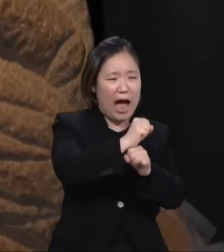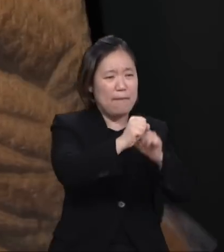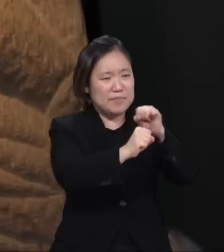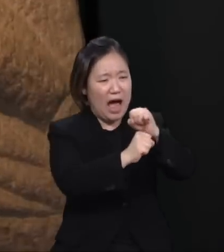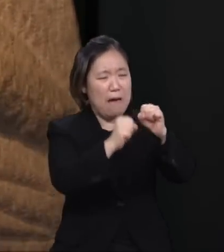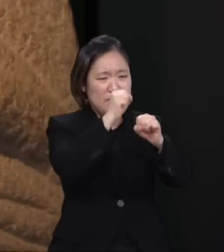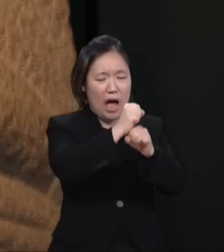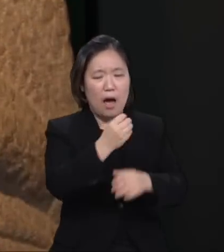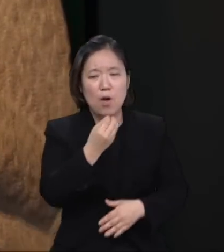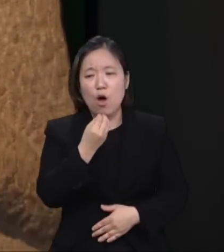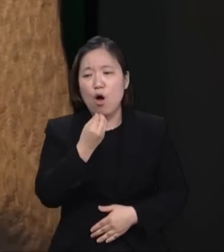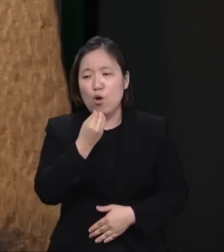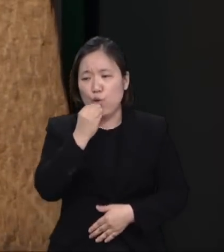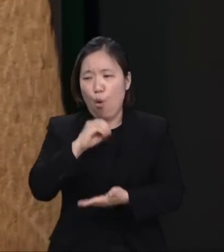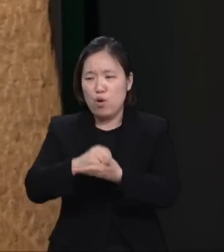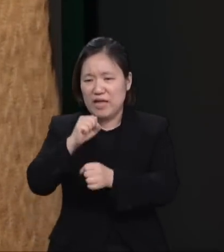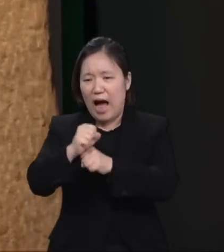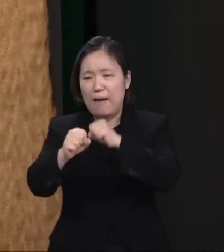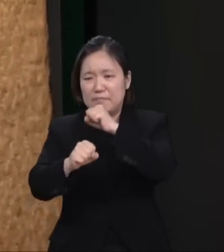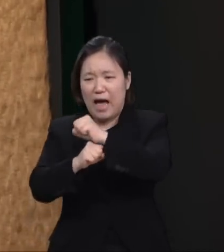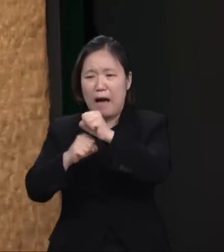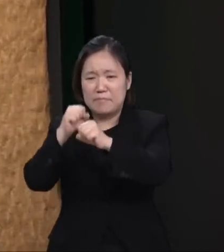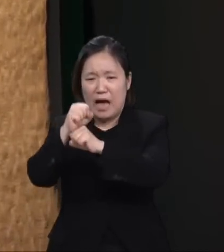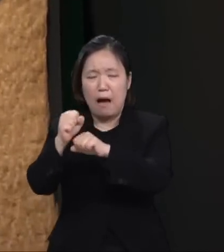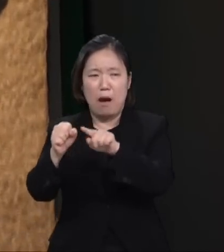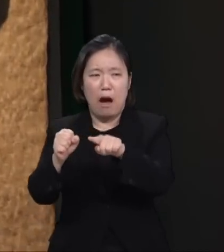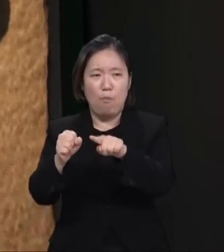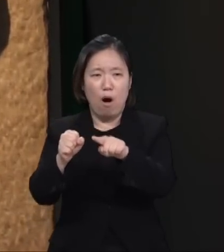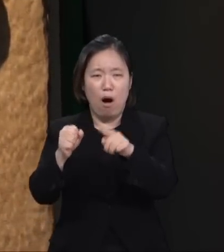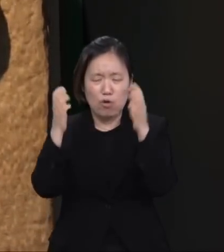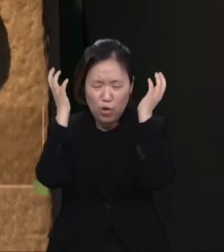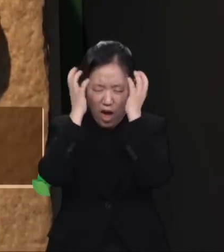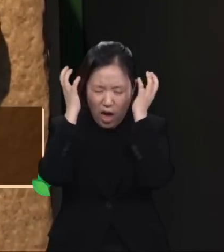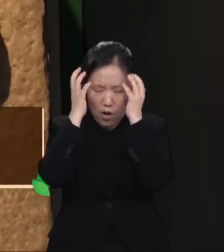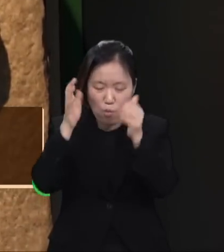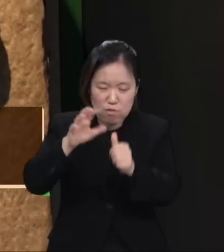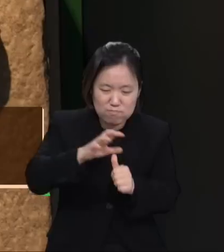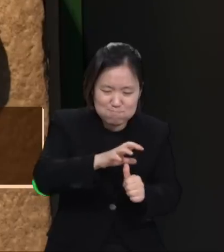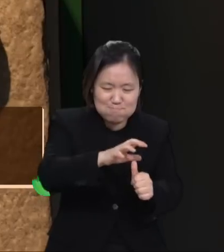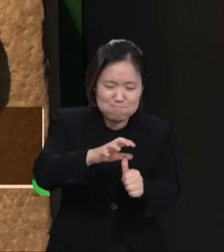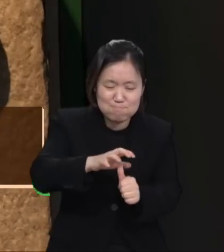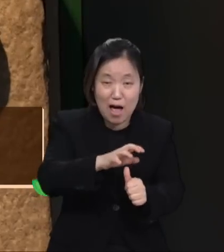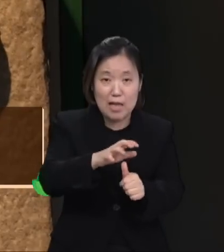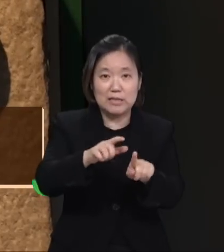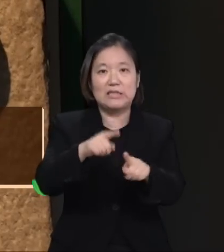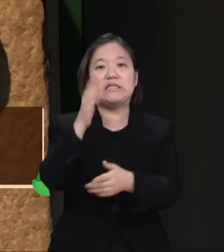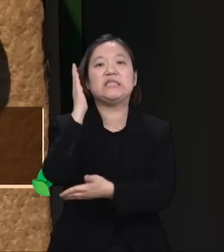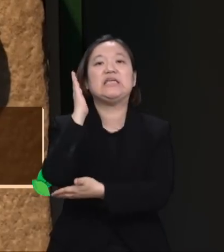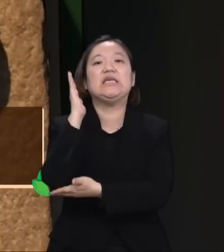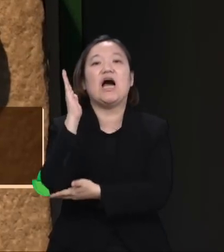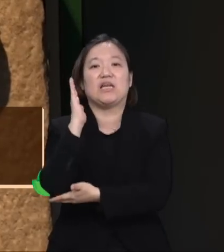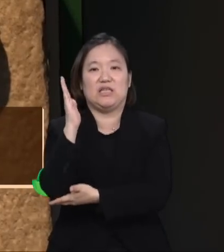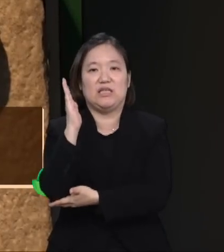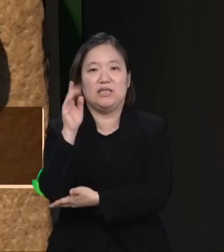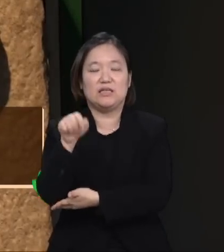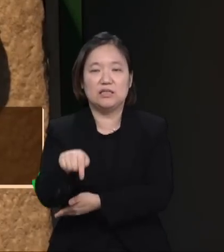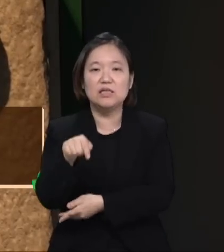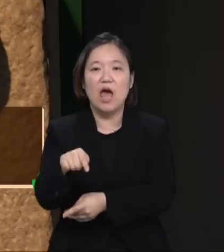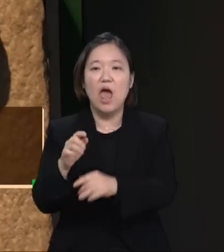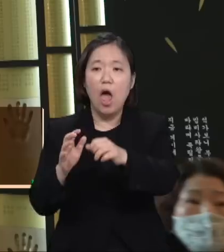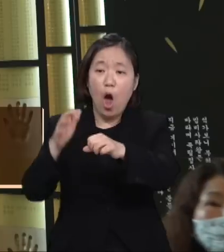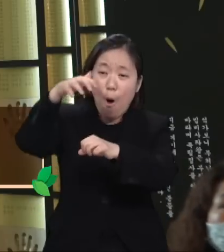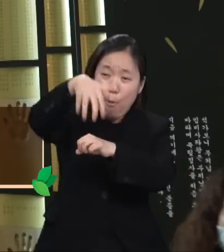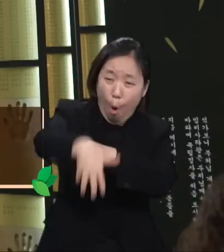괴로움의 굴레에서 빠져나오지 못한 아이들의 그 불교사라 이야기가 그 폭포수에서